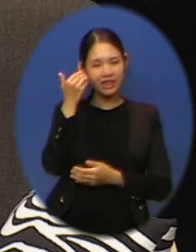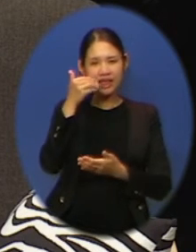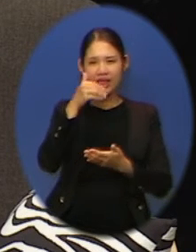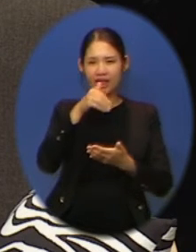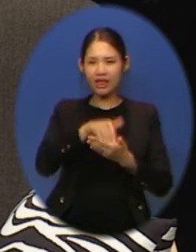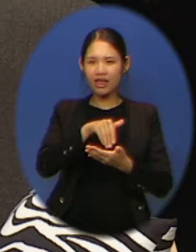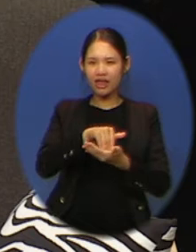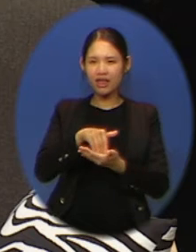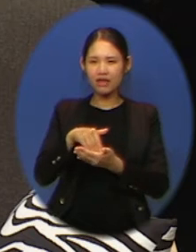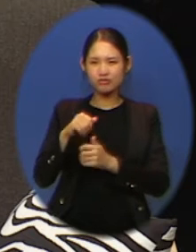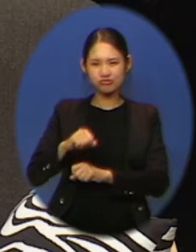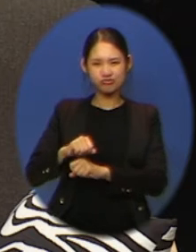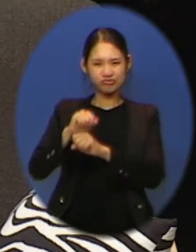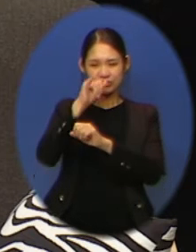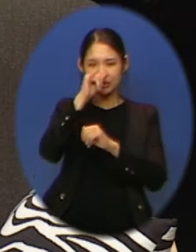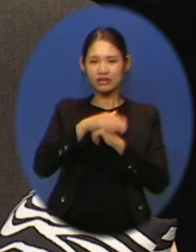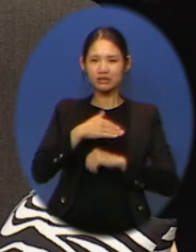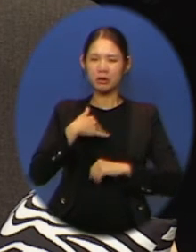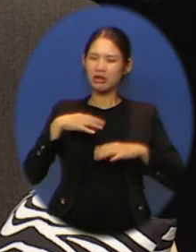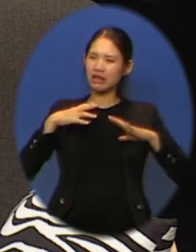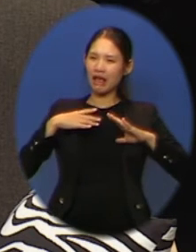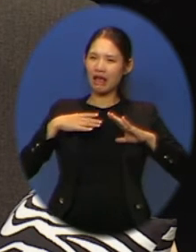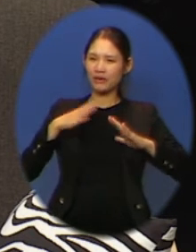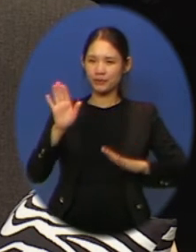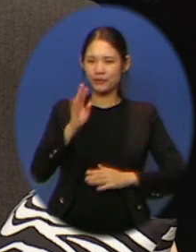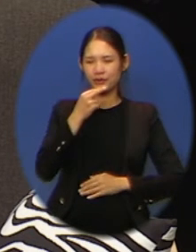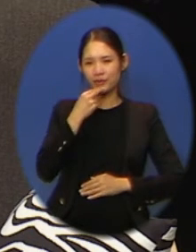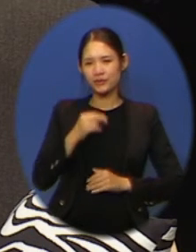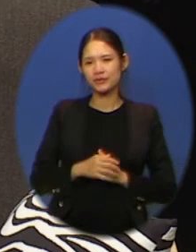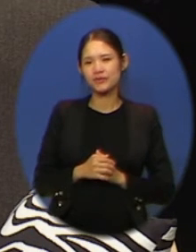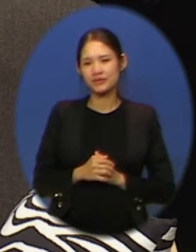후회만 잔뜩 있지 자랑스러운 게 하나도 없습니다.